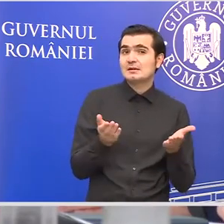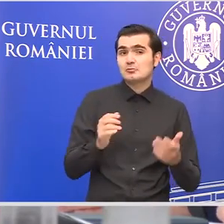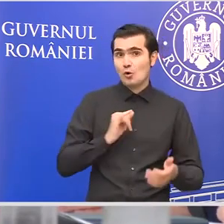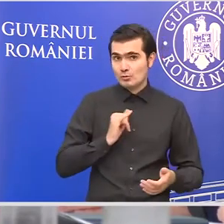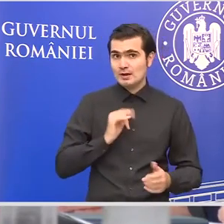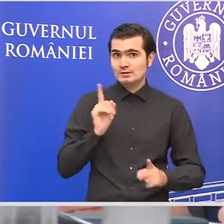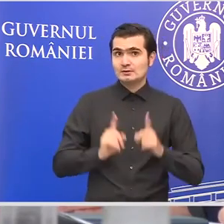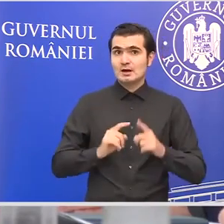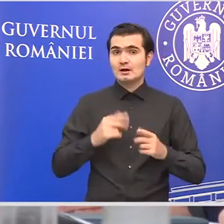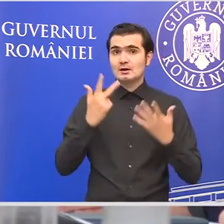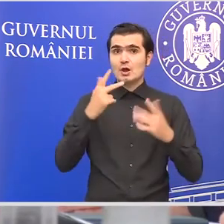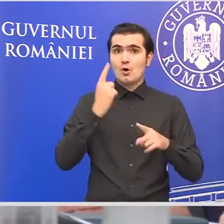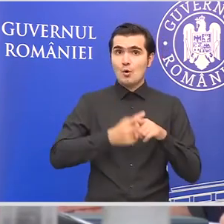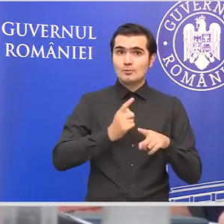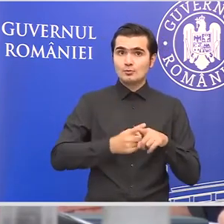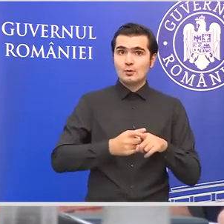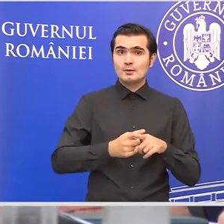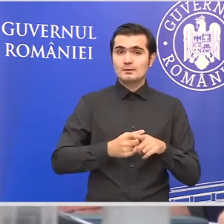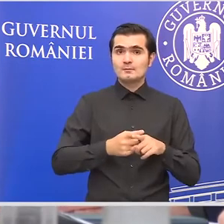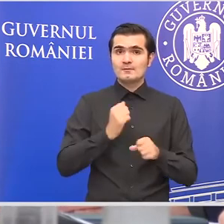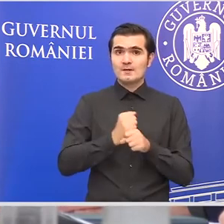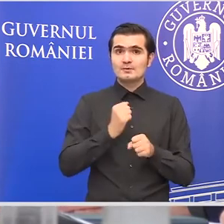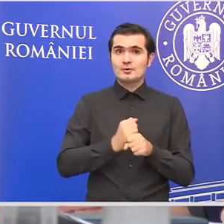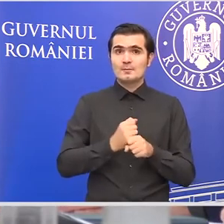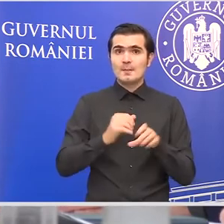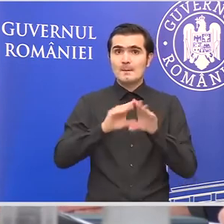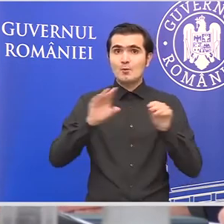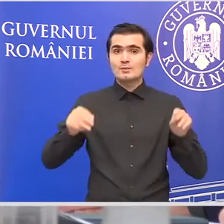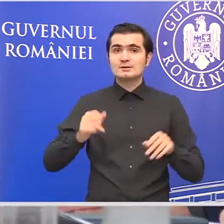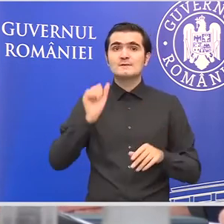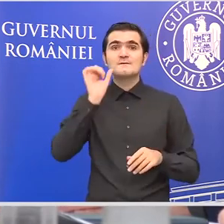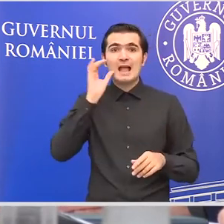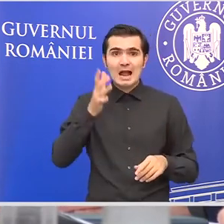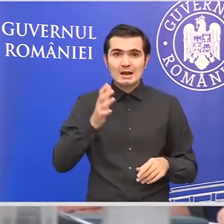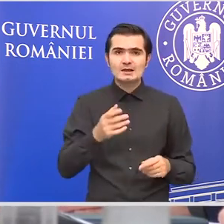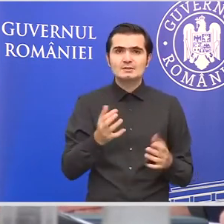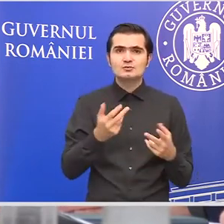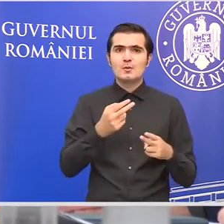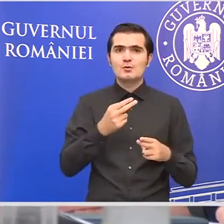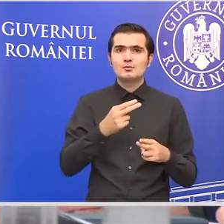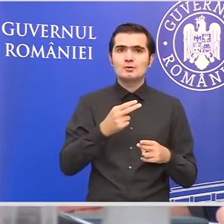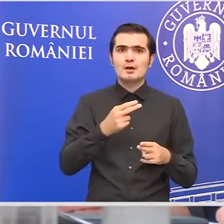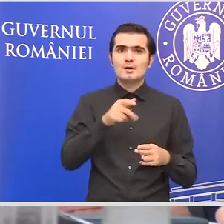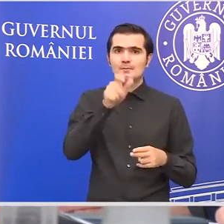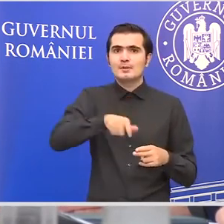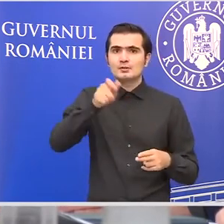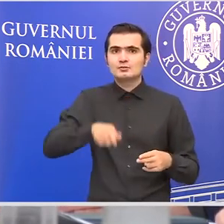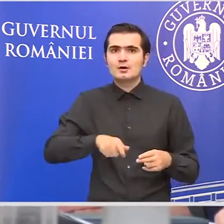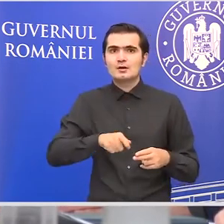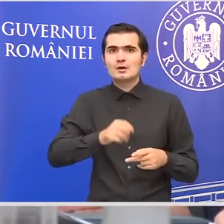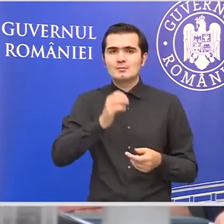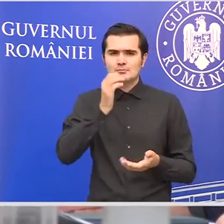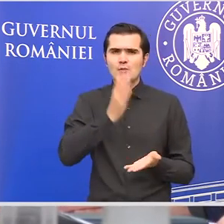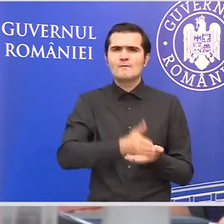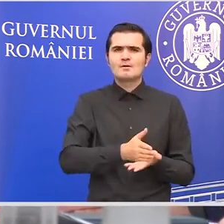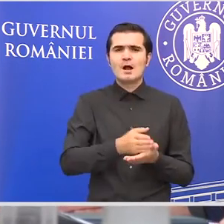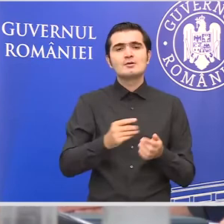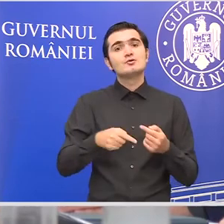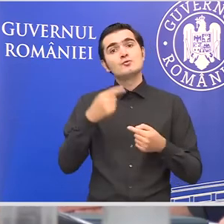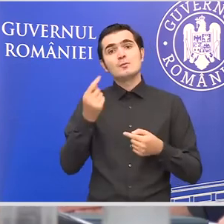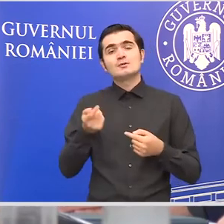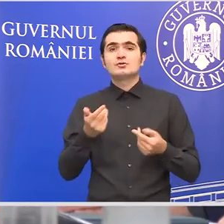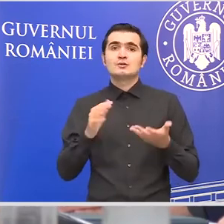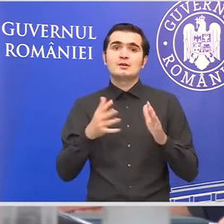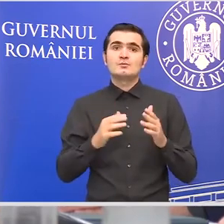dacă mulțim de 8 ori în fiecare zi numărul de cazuri confirmate, la un moment